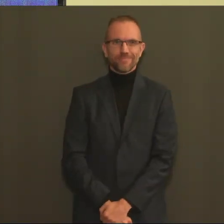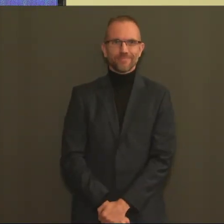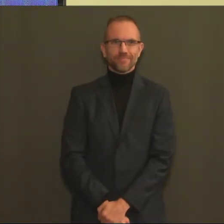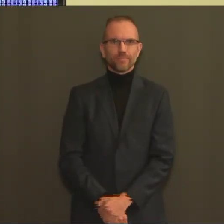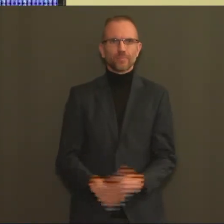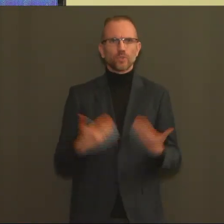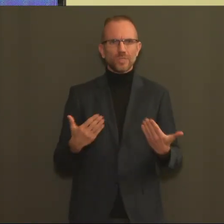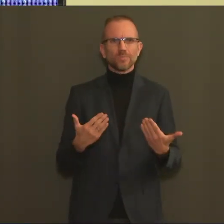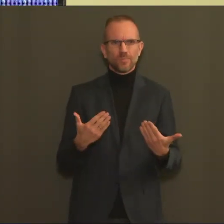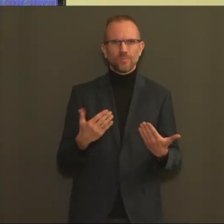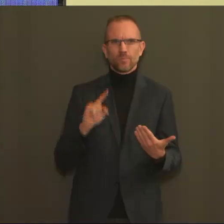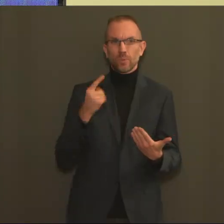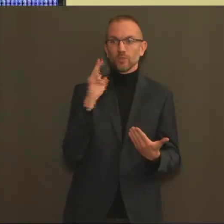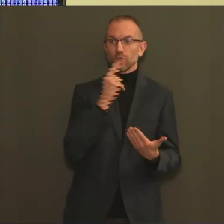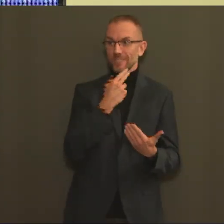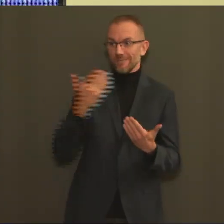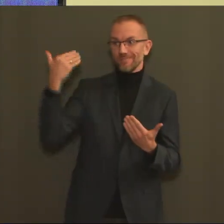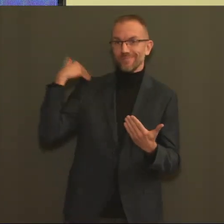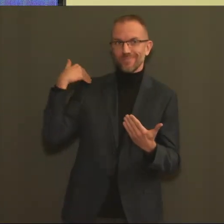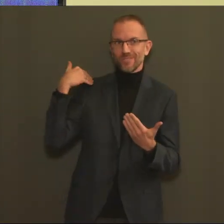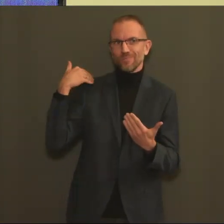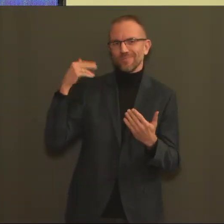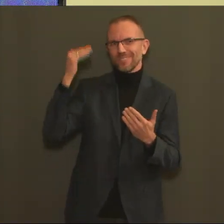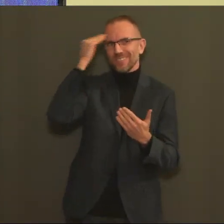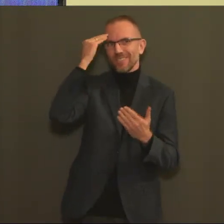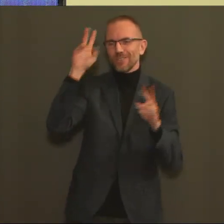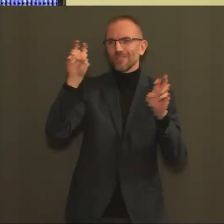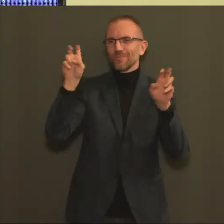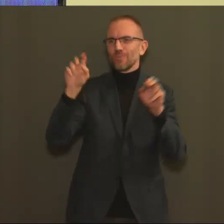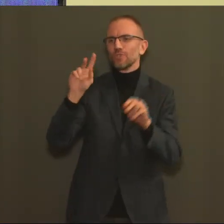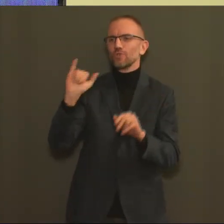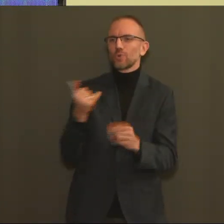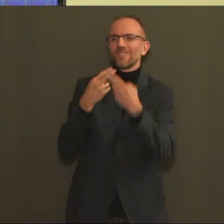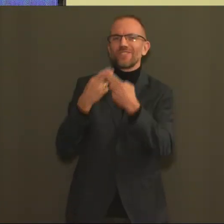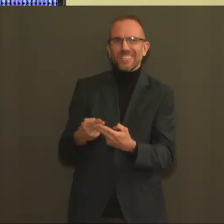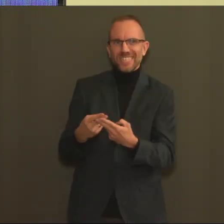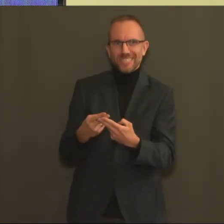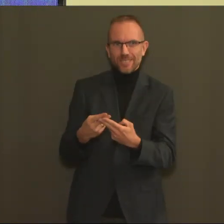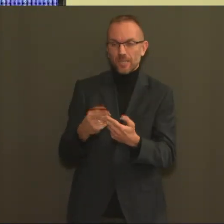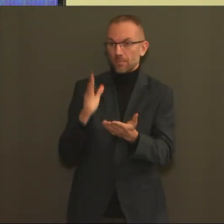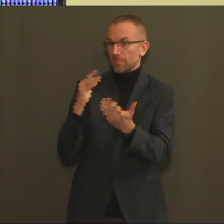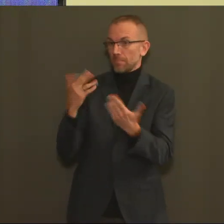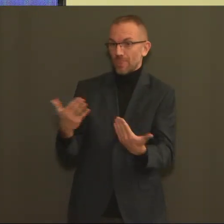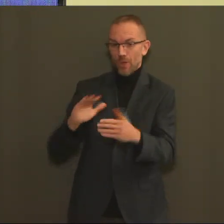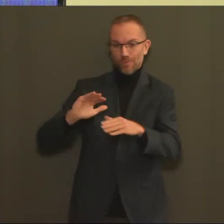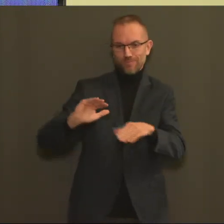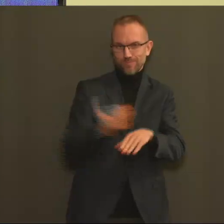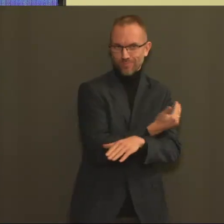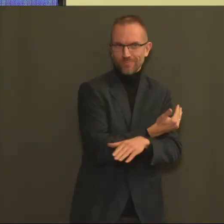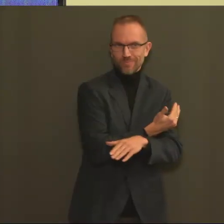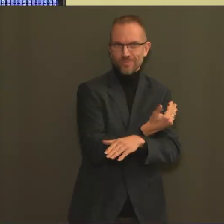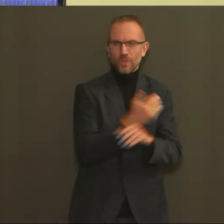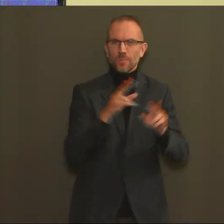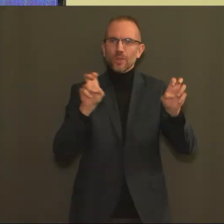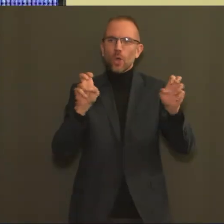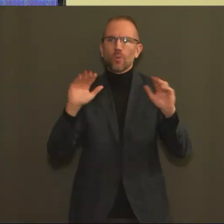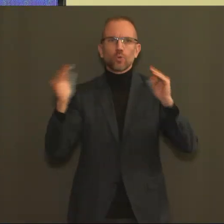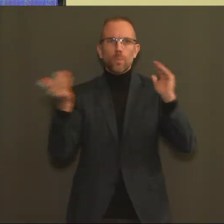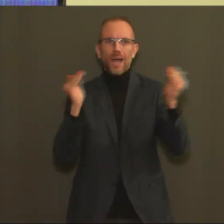zo ver in het heb je dacht hij de rest mijn kop a tear je doen de zo'n fan coppa is een variabele dus liegen actuele